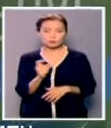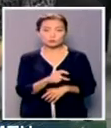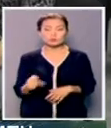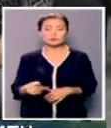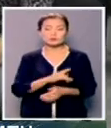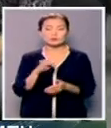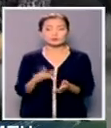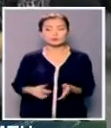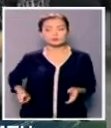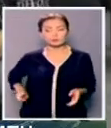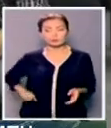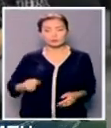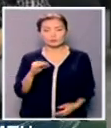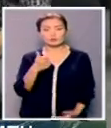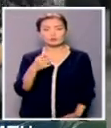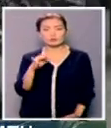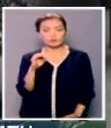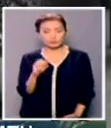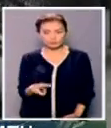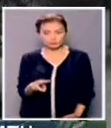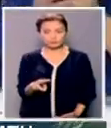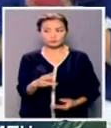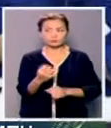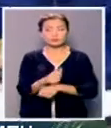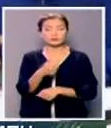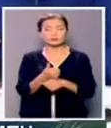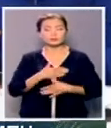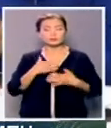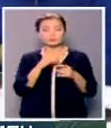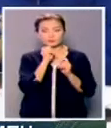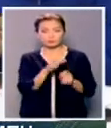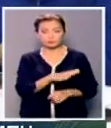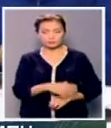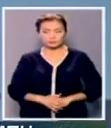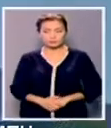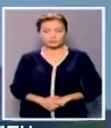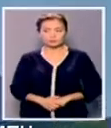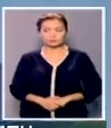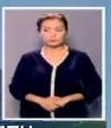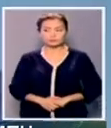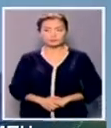азаматтық орталық директоры Айгерім Досқалиеваға президенттің алғыс хатын табыстады.